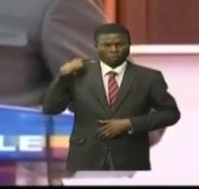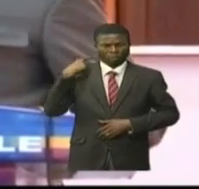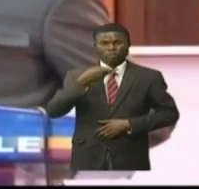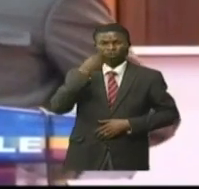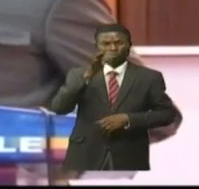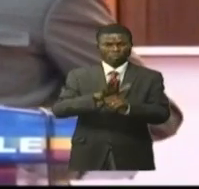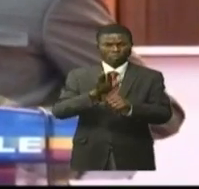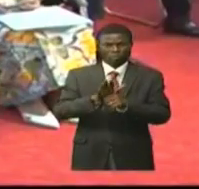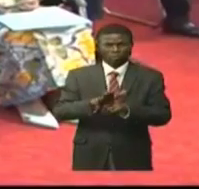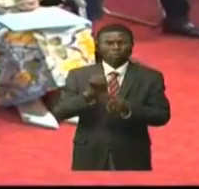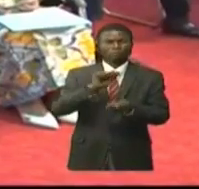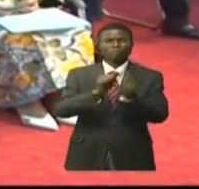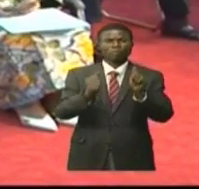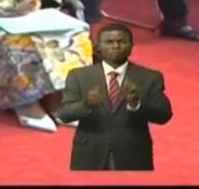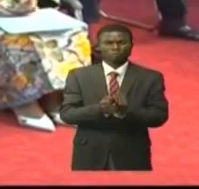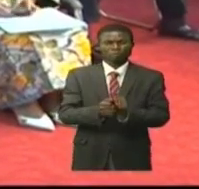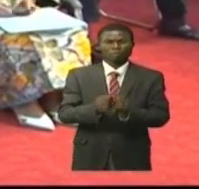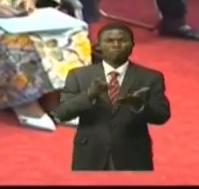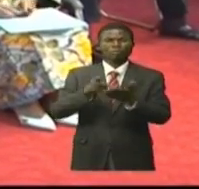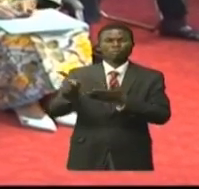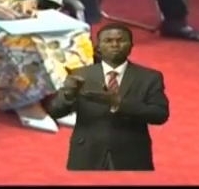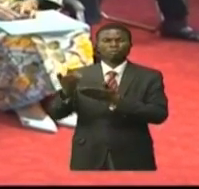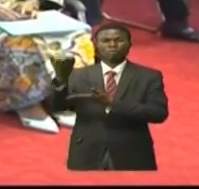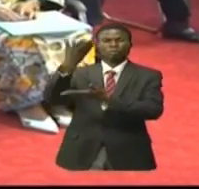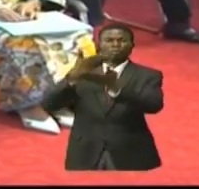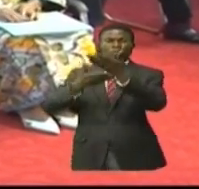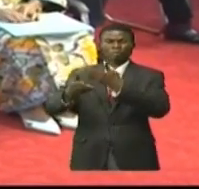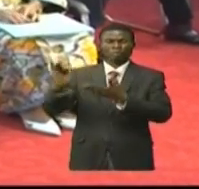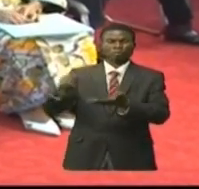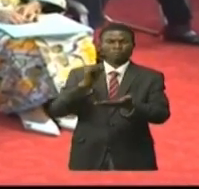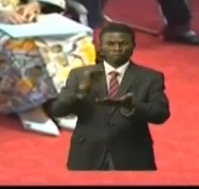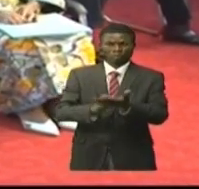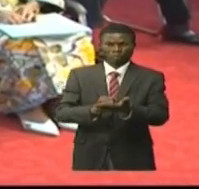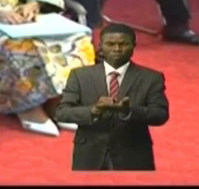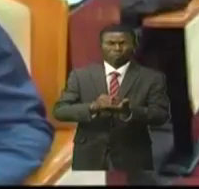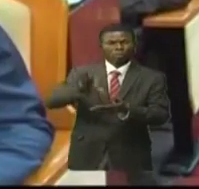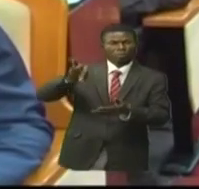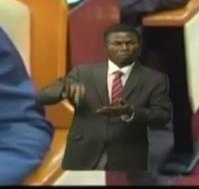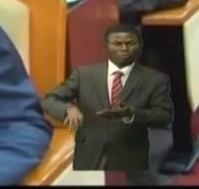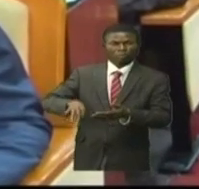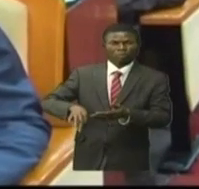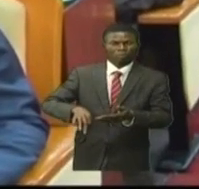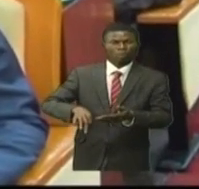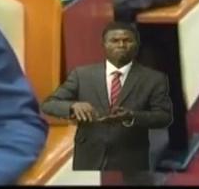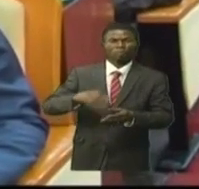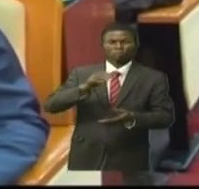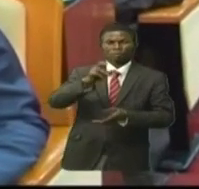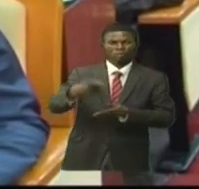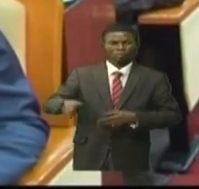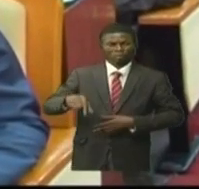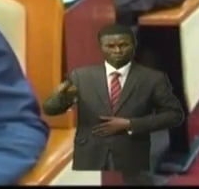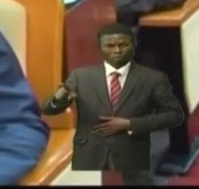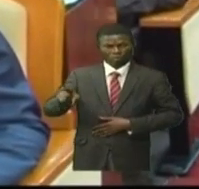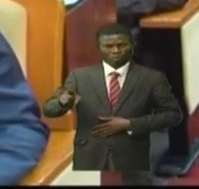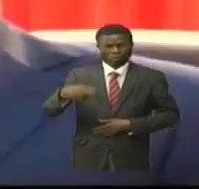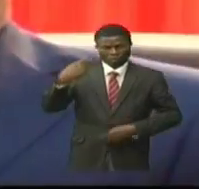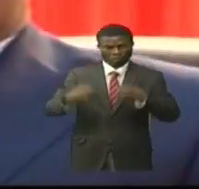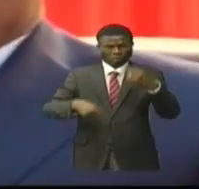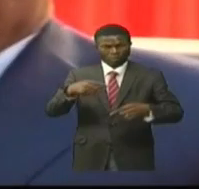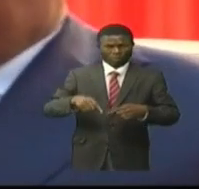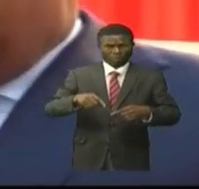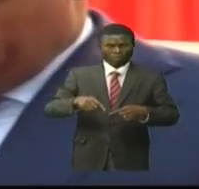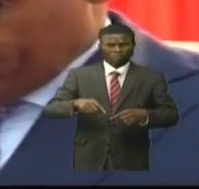sur la problématique de prix des transfert et l'impôt sur le revenu locatif qui revient aux provinces après débat